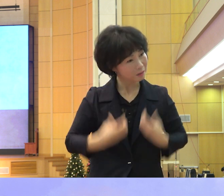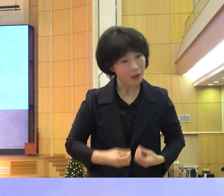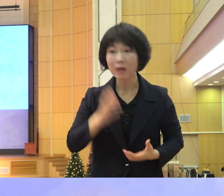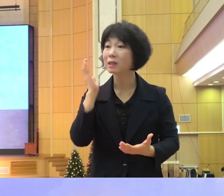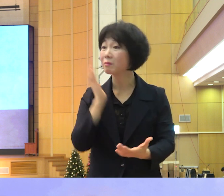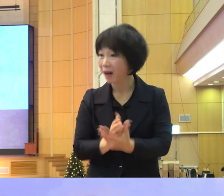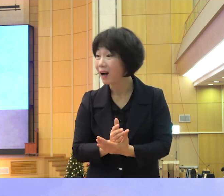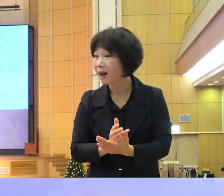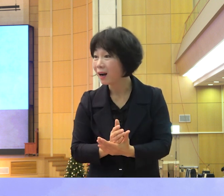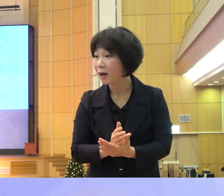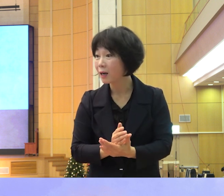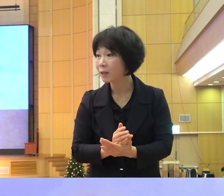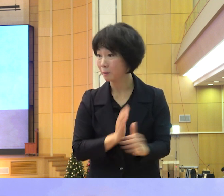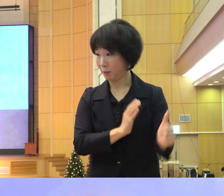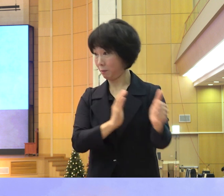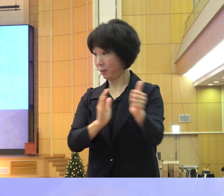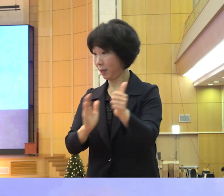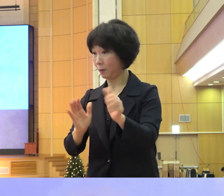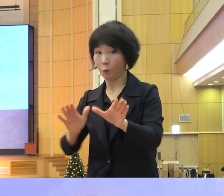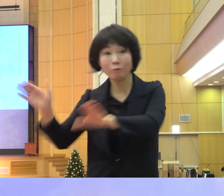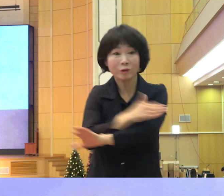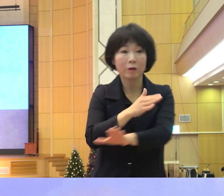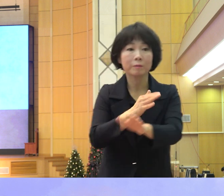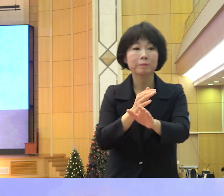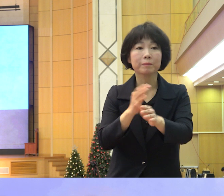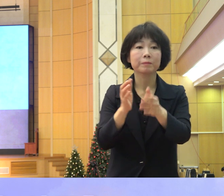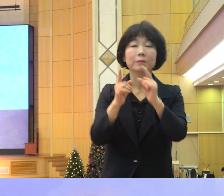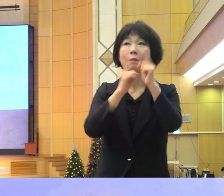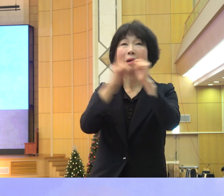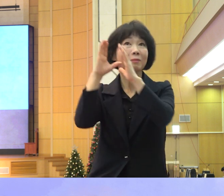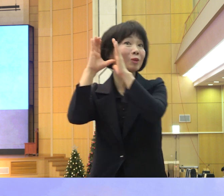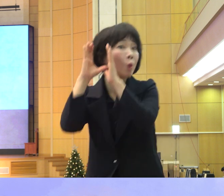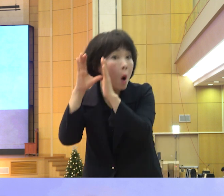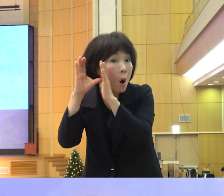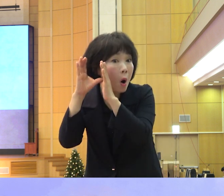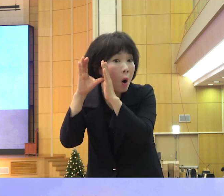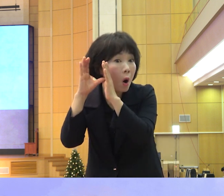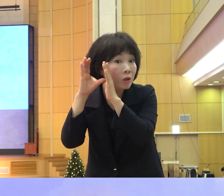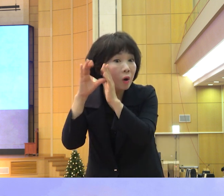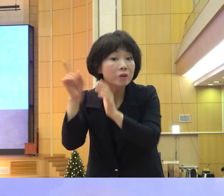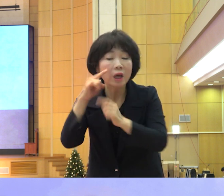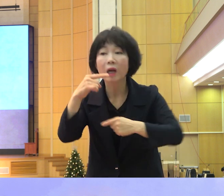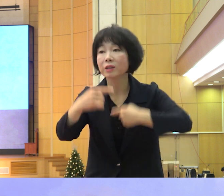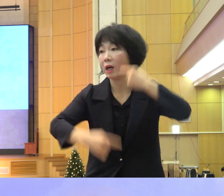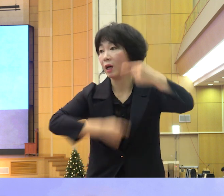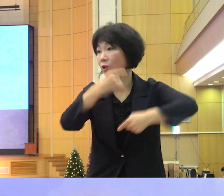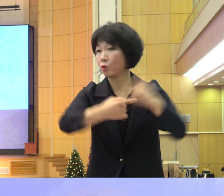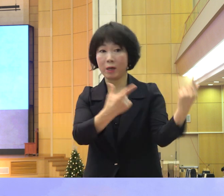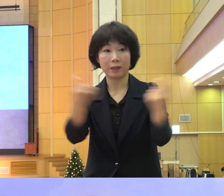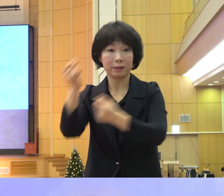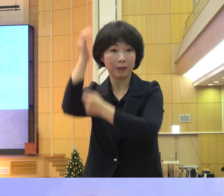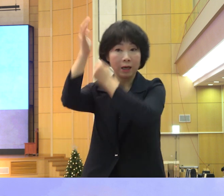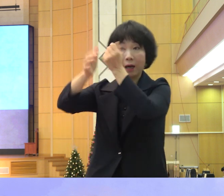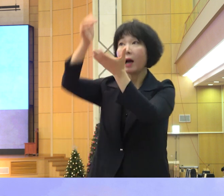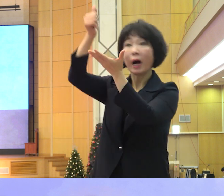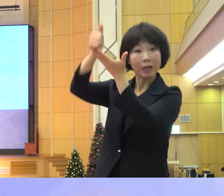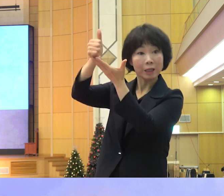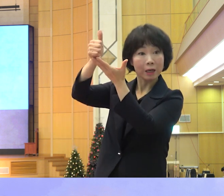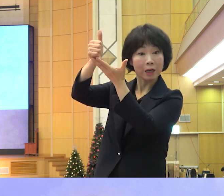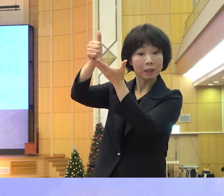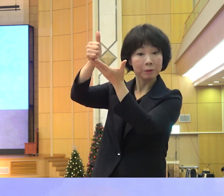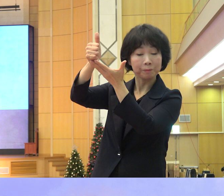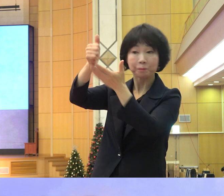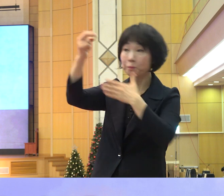어떤 경우에도 절망할 게 아니고, 오늘 전능한 하나님은, 따라합시다. 하나님은